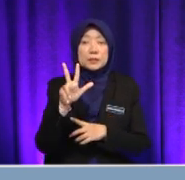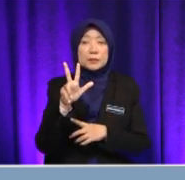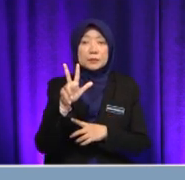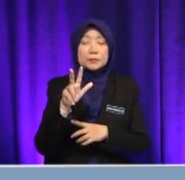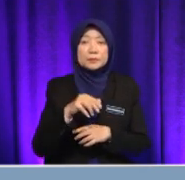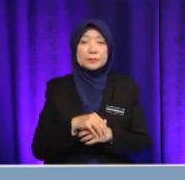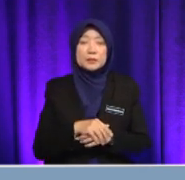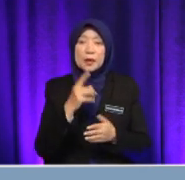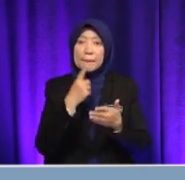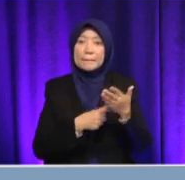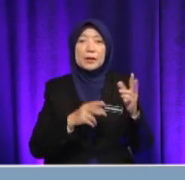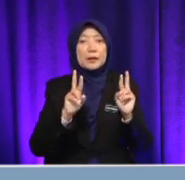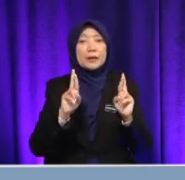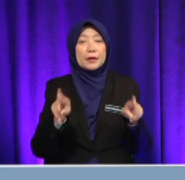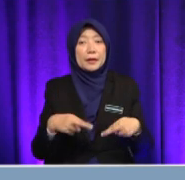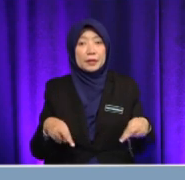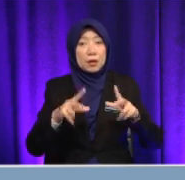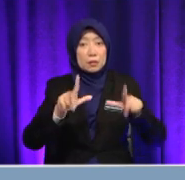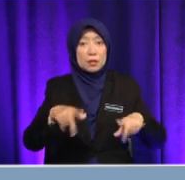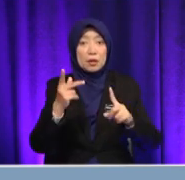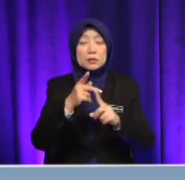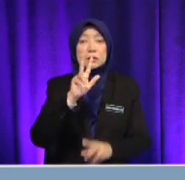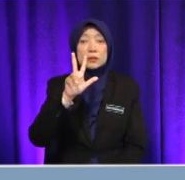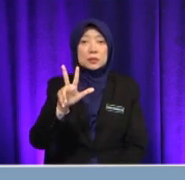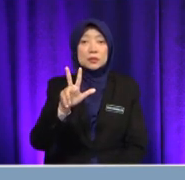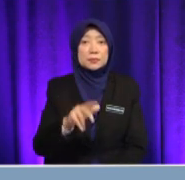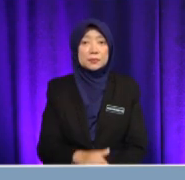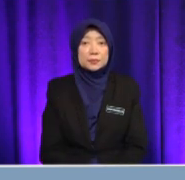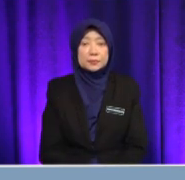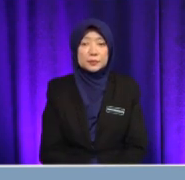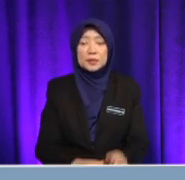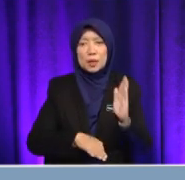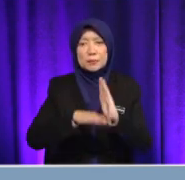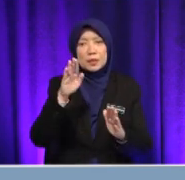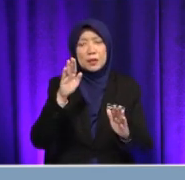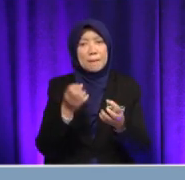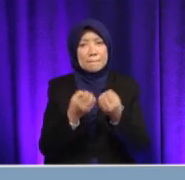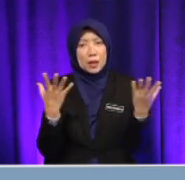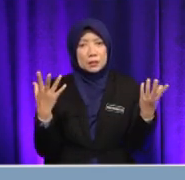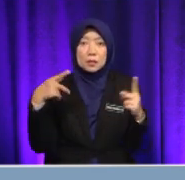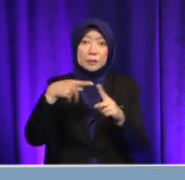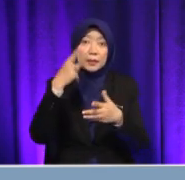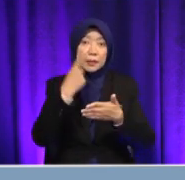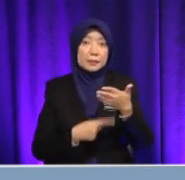Apakah ada kereta yang ketiga kalau kita pasang di situ lebih banyak kepada apa